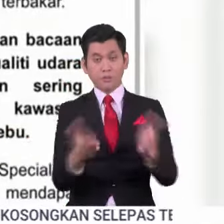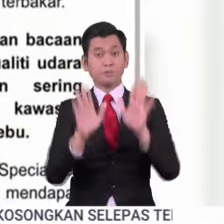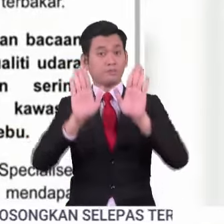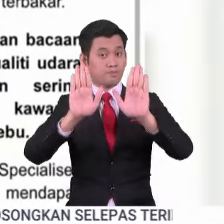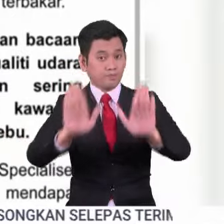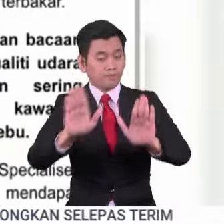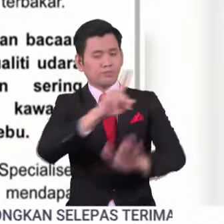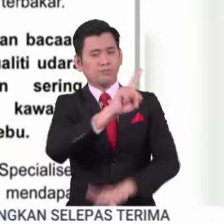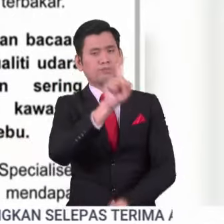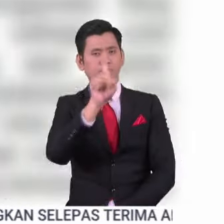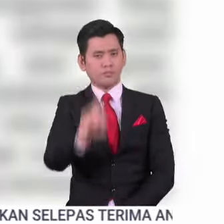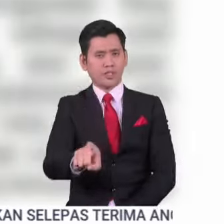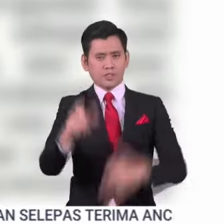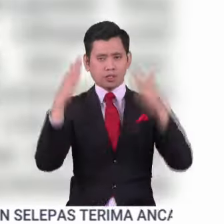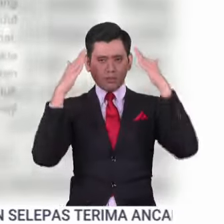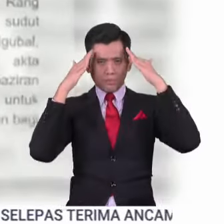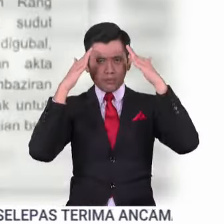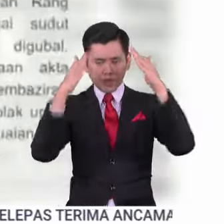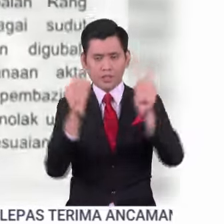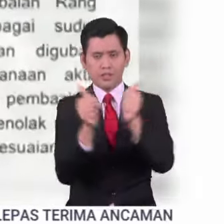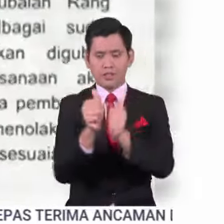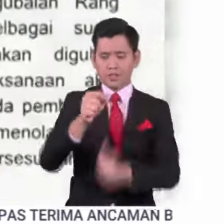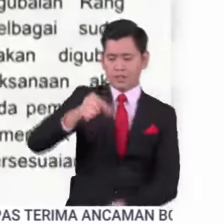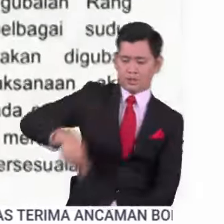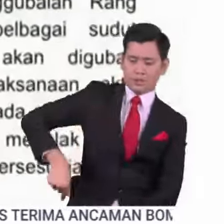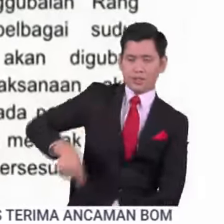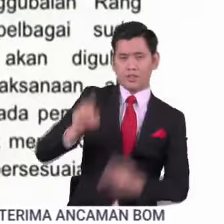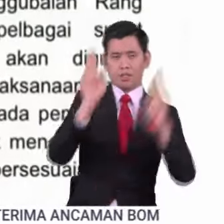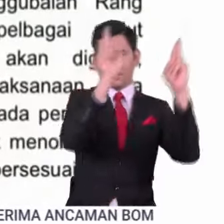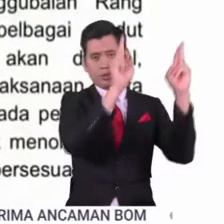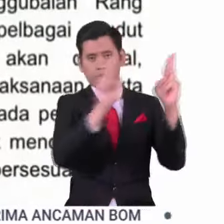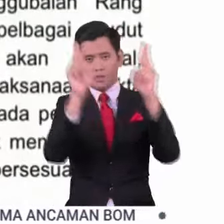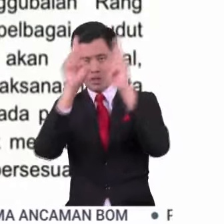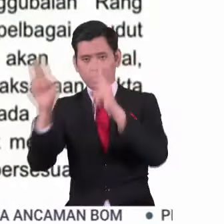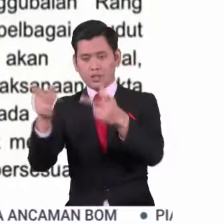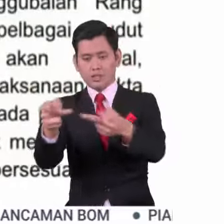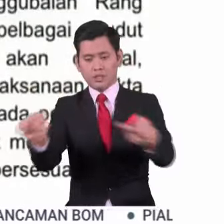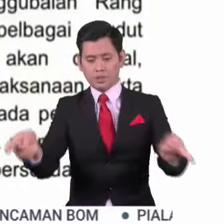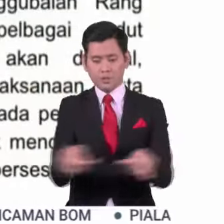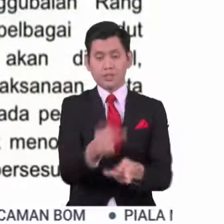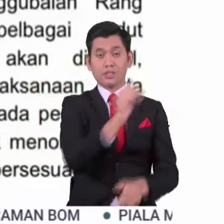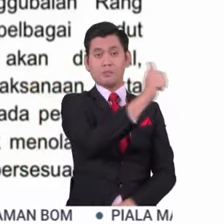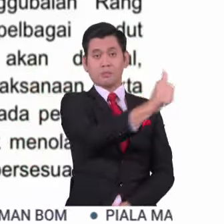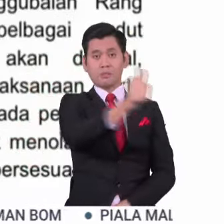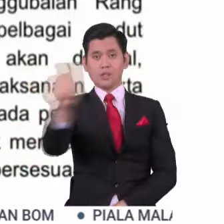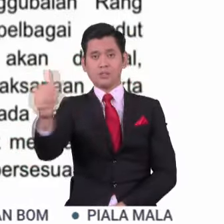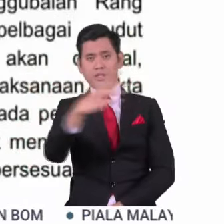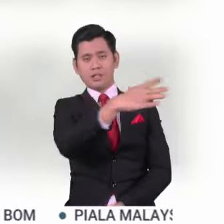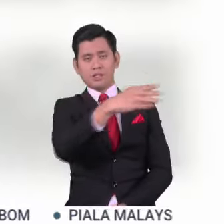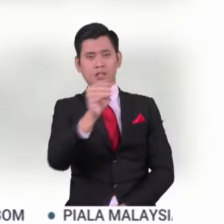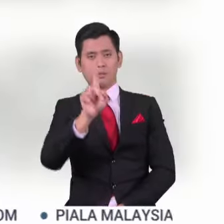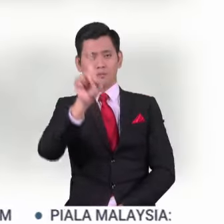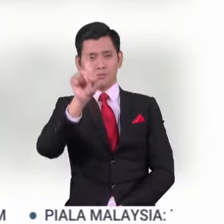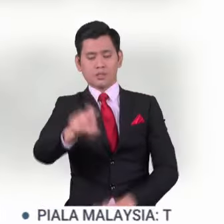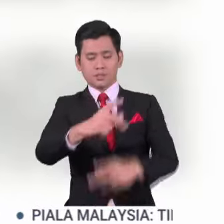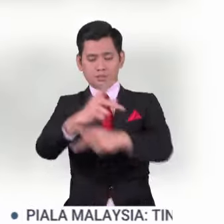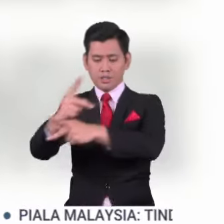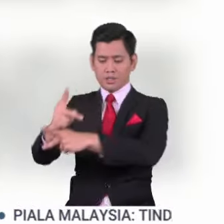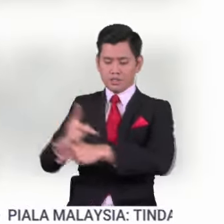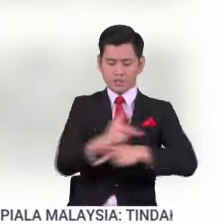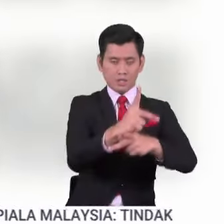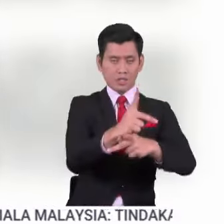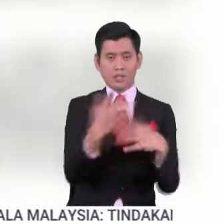terhadap tahap kualiti udara di kawasan masing-masing sekaligus mengambil langkah pencegahan bagi mengurangkan kesan kesihatan